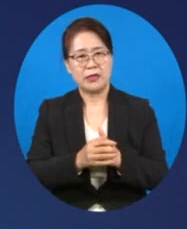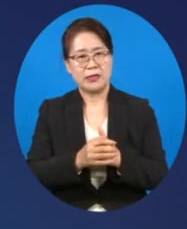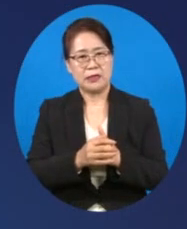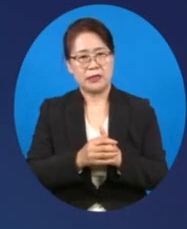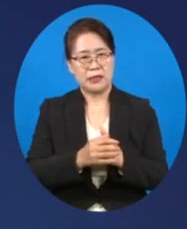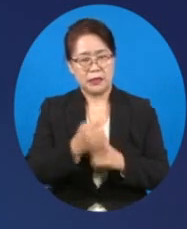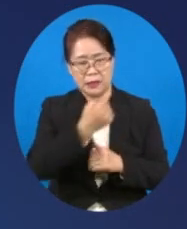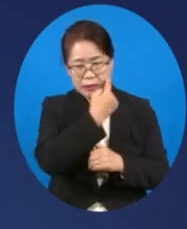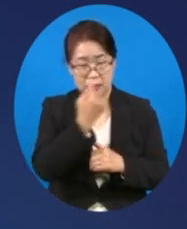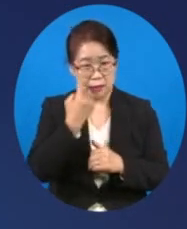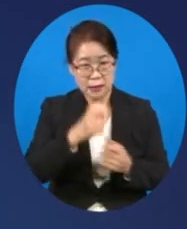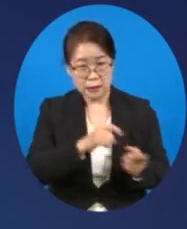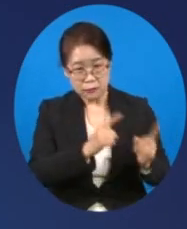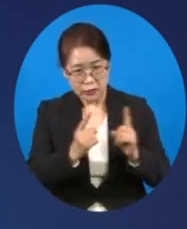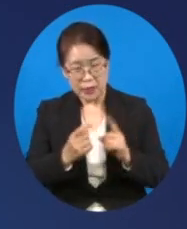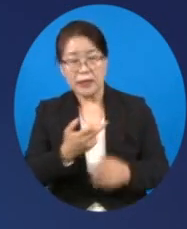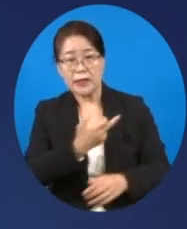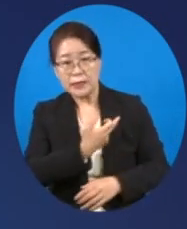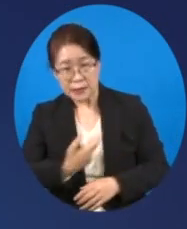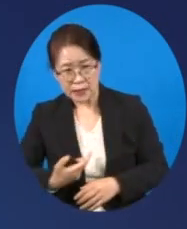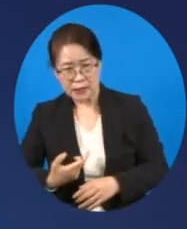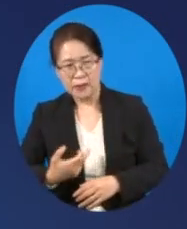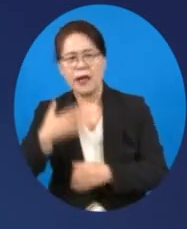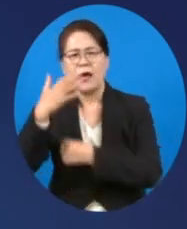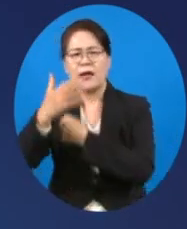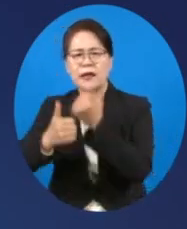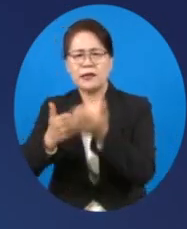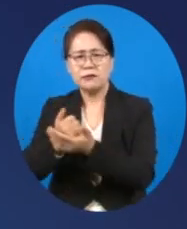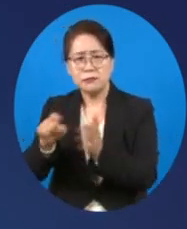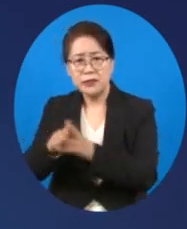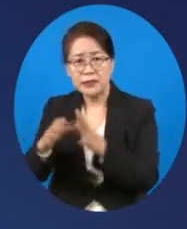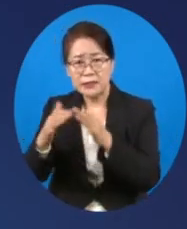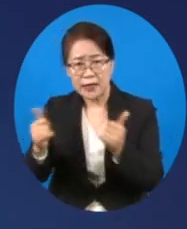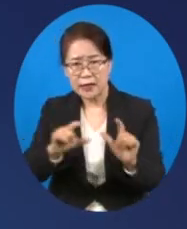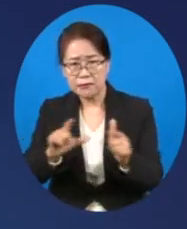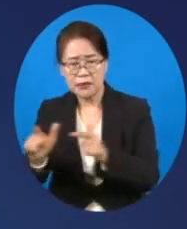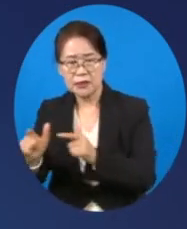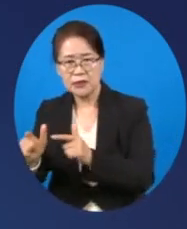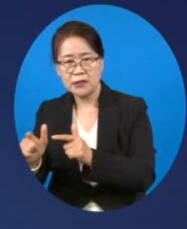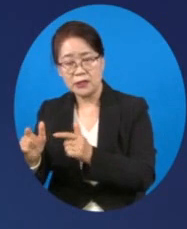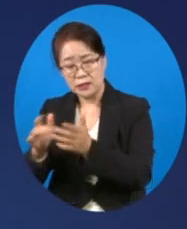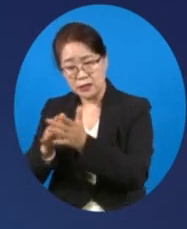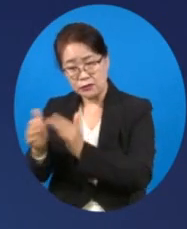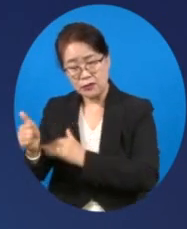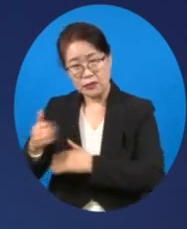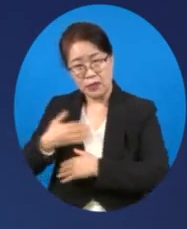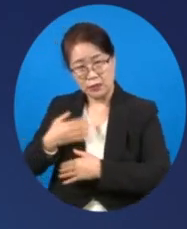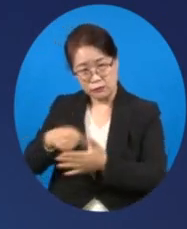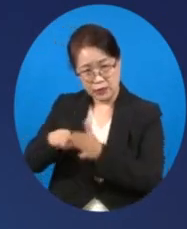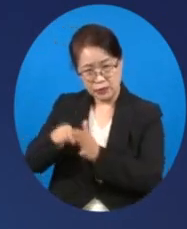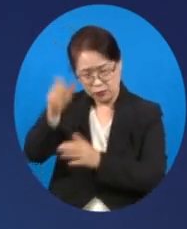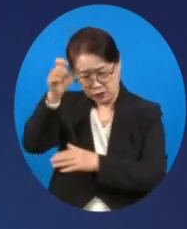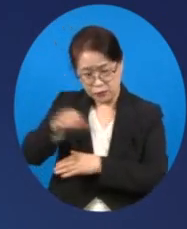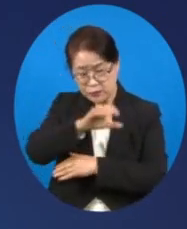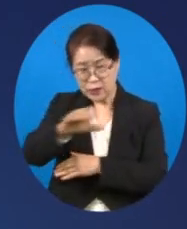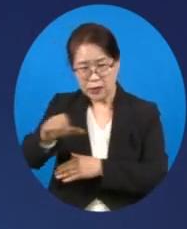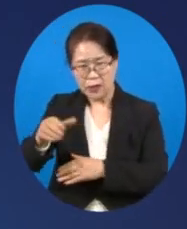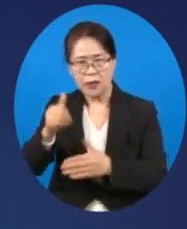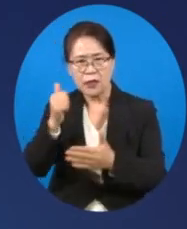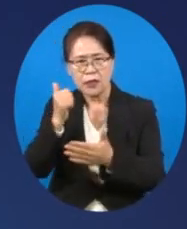당신의 제자들이 당신을 믿는 하나님의 사람들이 예수님께서 나를 위하여 십자가에 죽으셨고